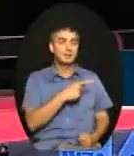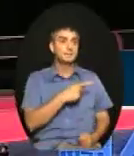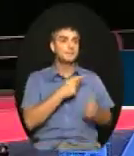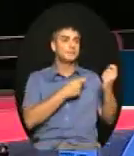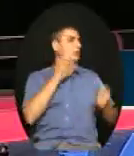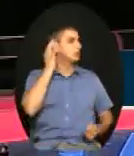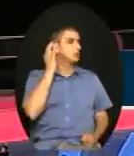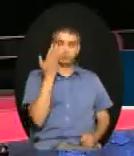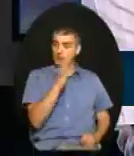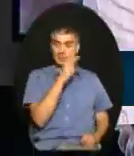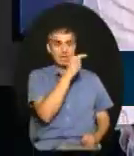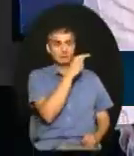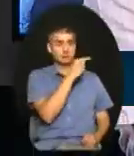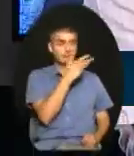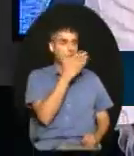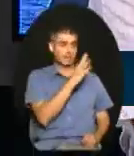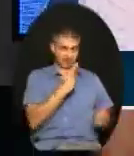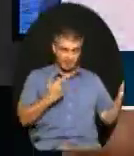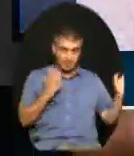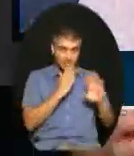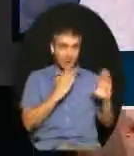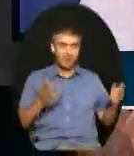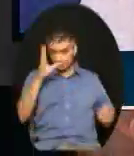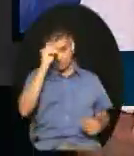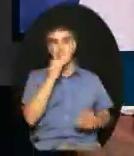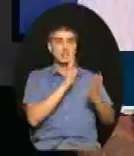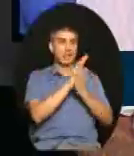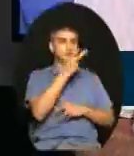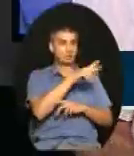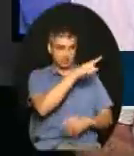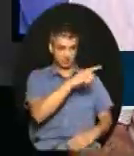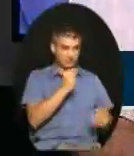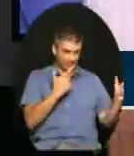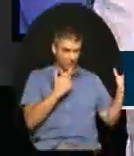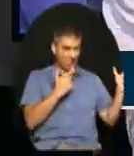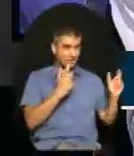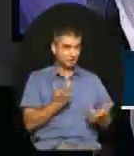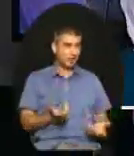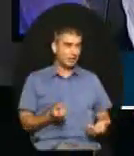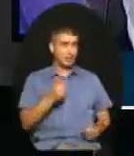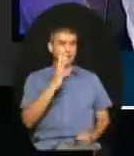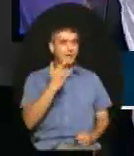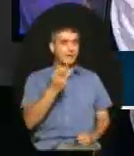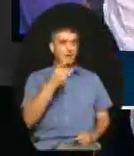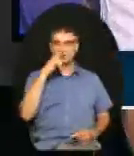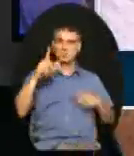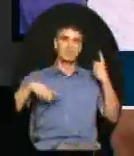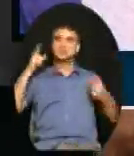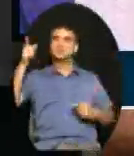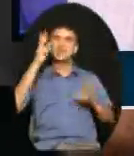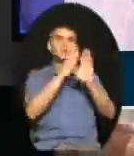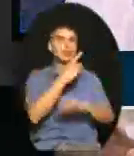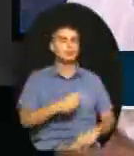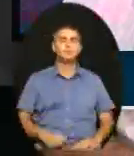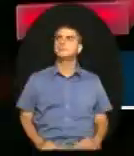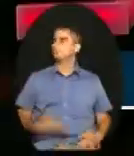החקלאים... האישה שנהרגה שם, נהרגה עם אמצעי טרור. הילד בן 11 שנהרג שם, מוסי, החקלאים שעובדים על הגבול... ההתנסות